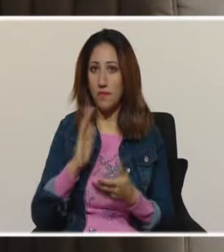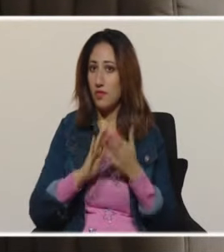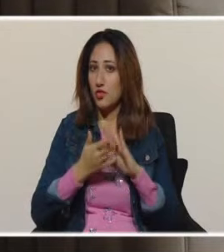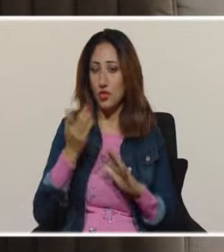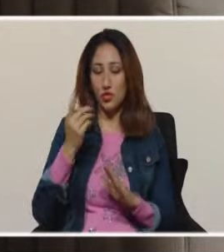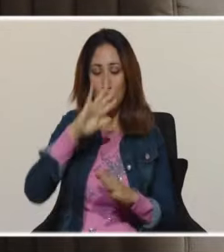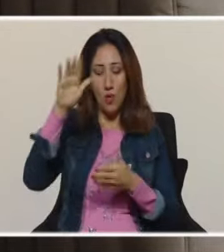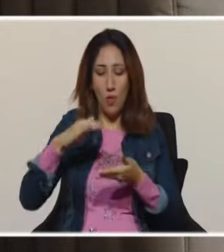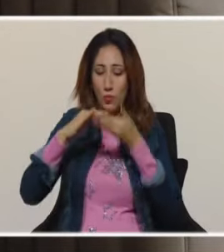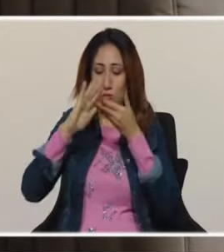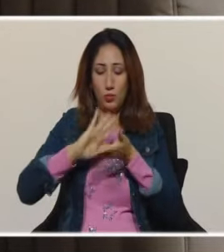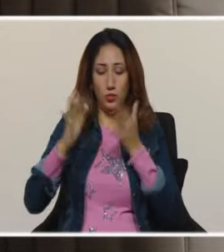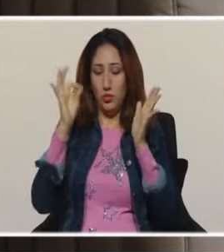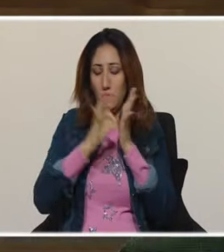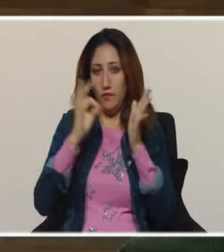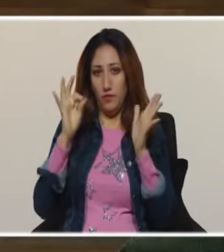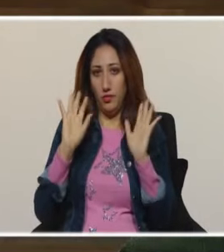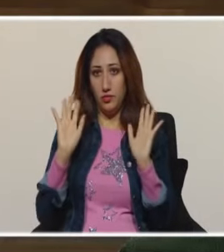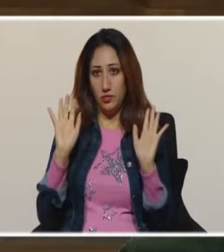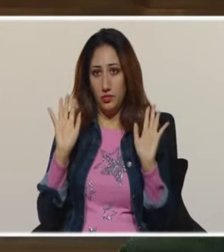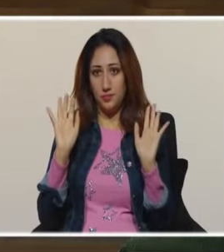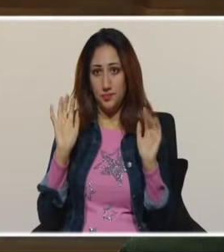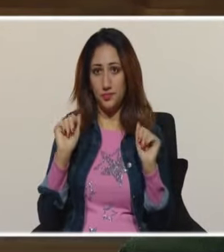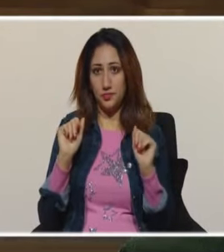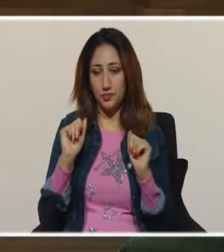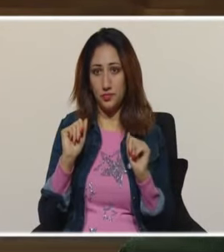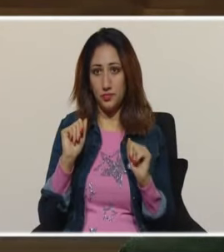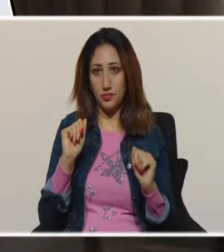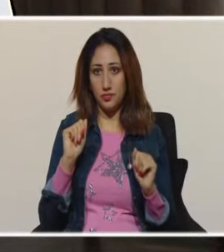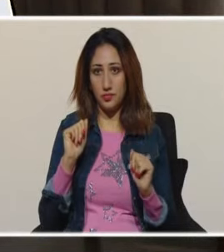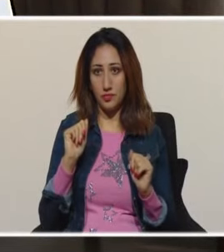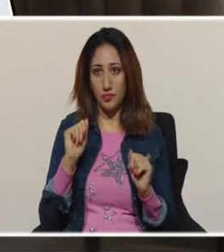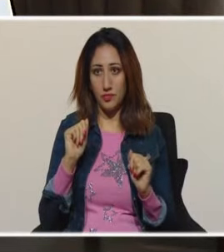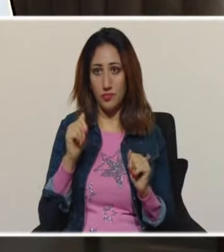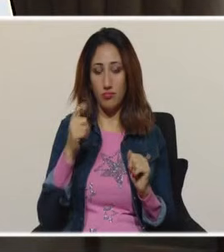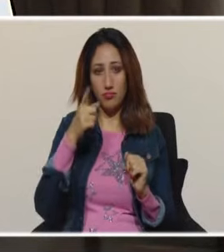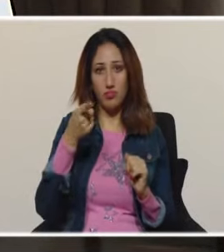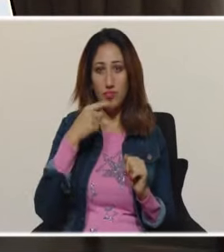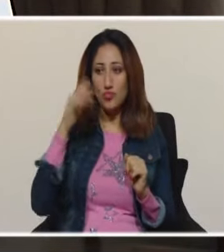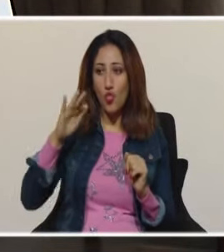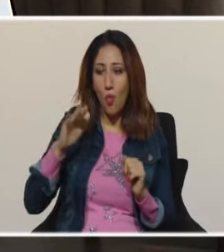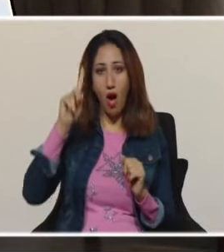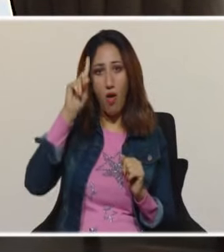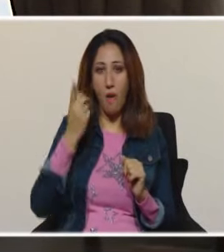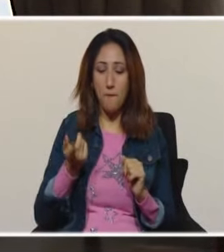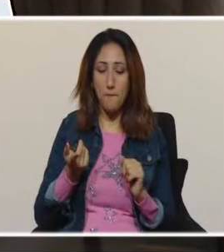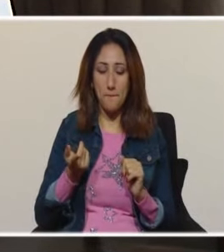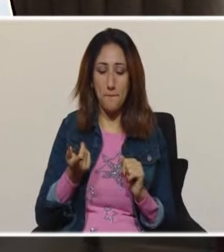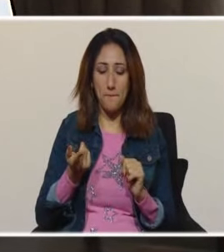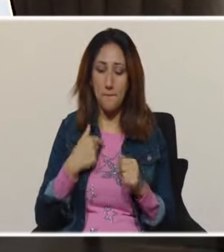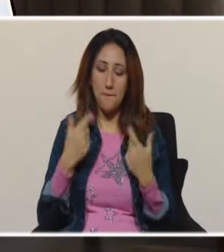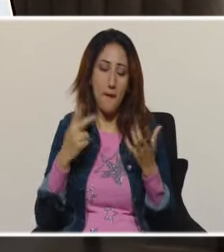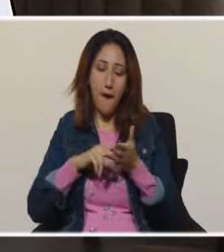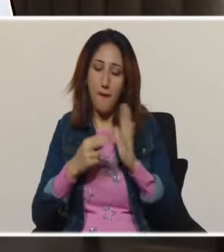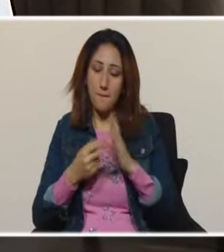لا طب انتوا مش شايفين كنتوا محملينها اكتر من طاقتها؟ طب هنعمل ايه؟ مفيش. والله يا صراحه كانت بتتعب، هي بتتعب صراحه.